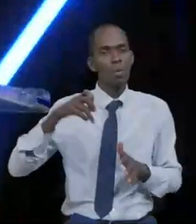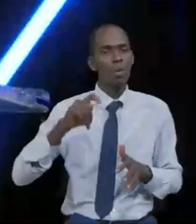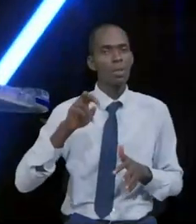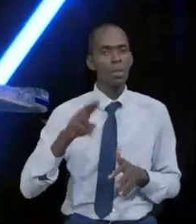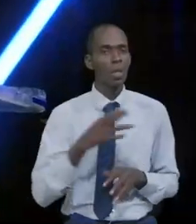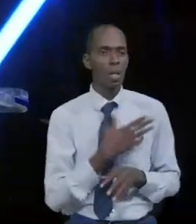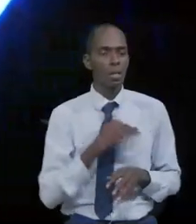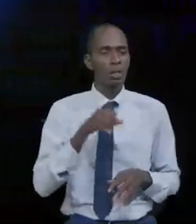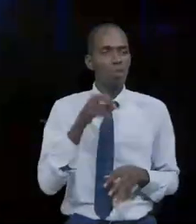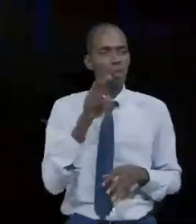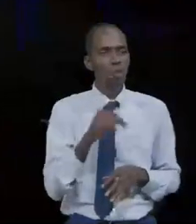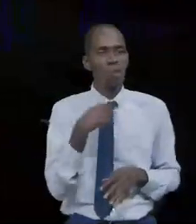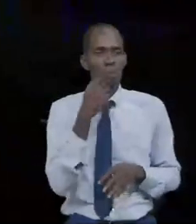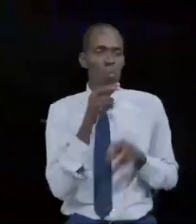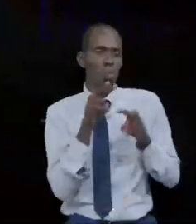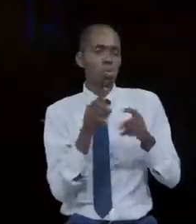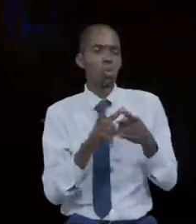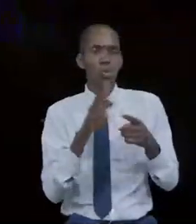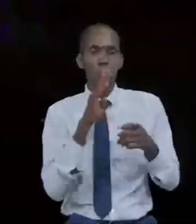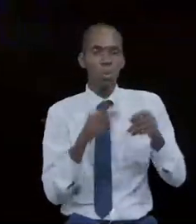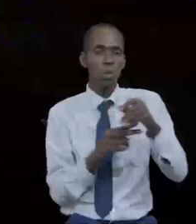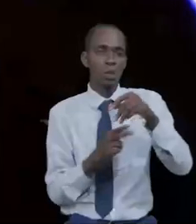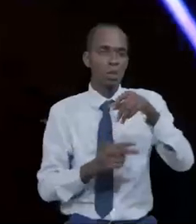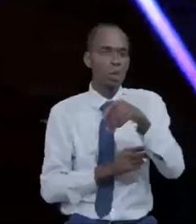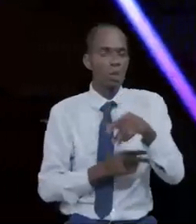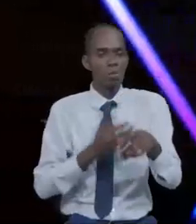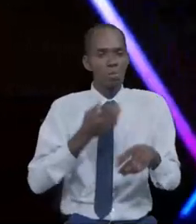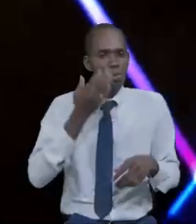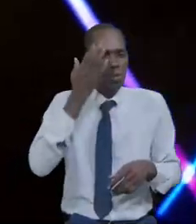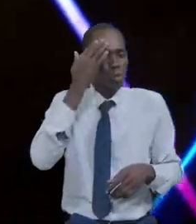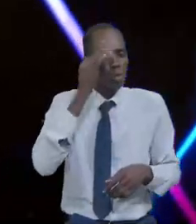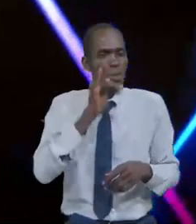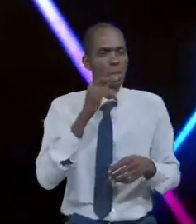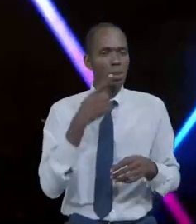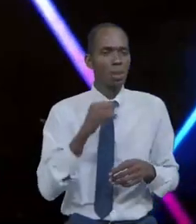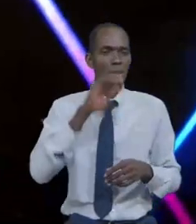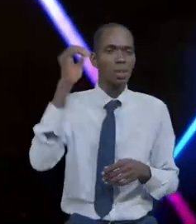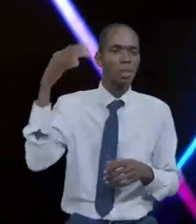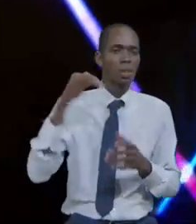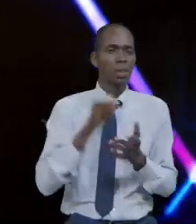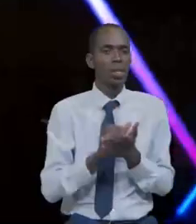me donnèrent à moi et à Barnabas la maître d'association.